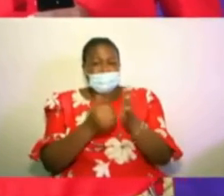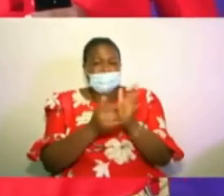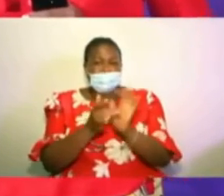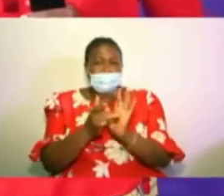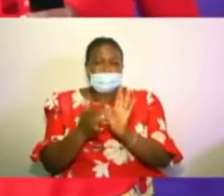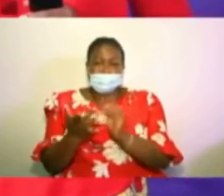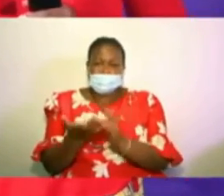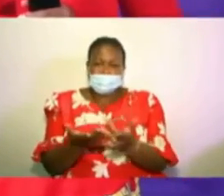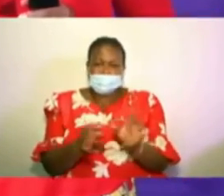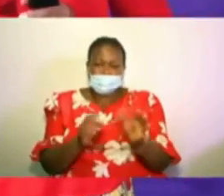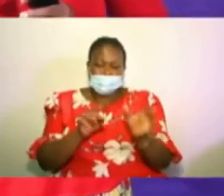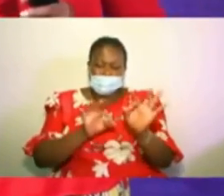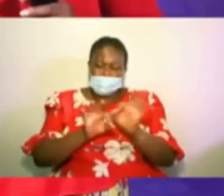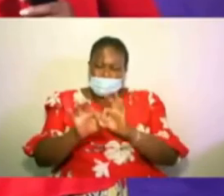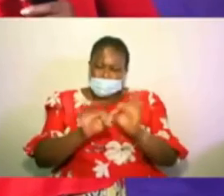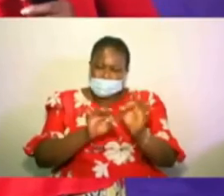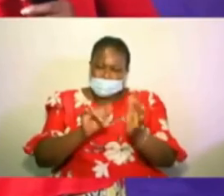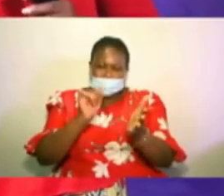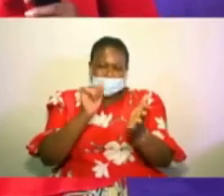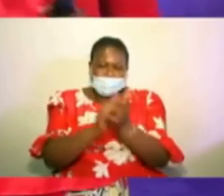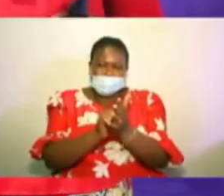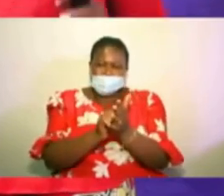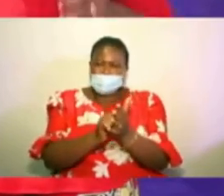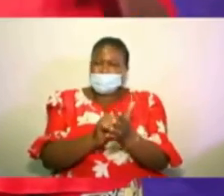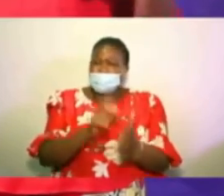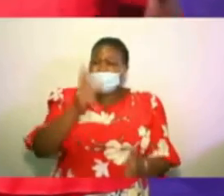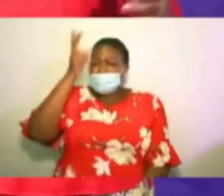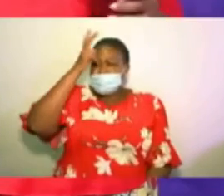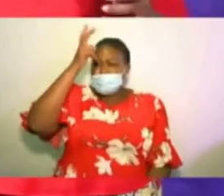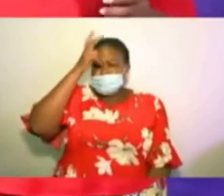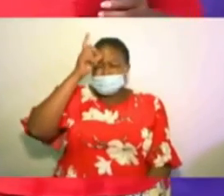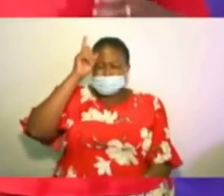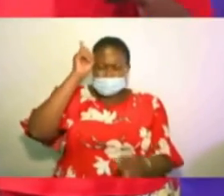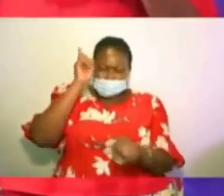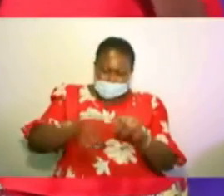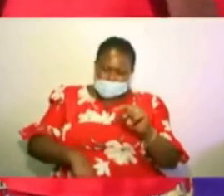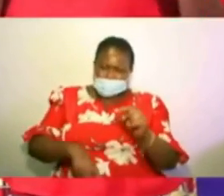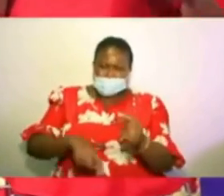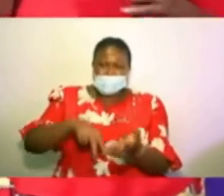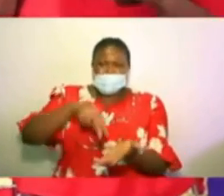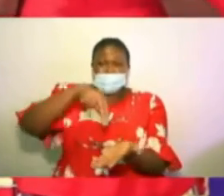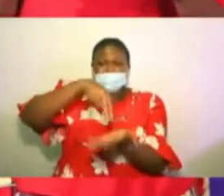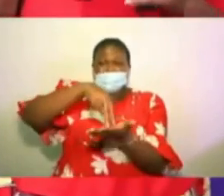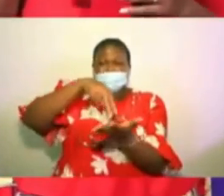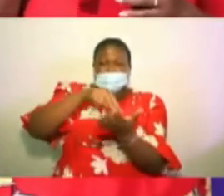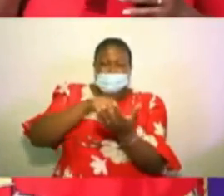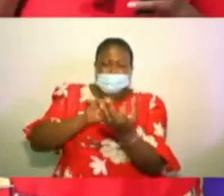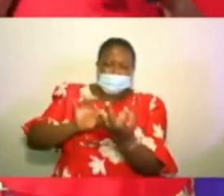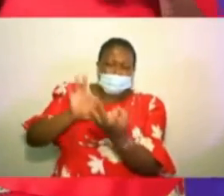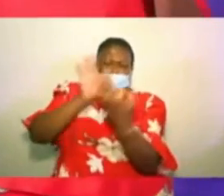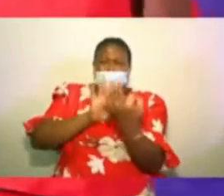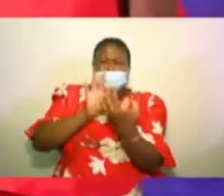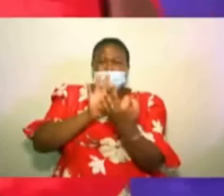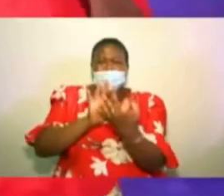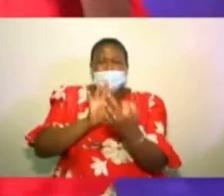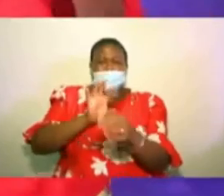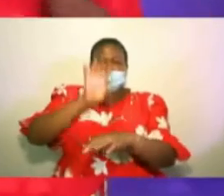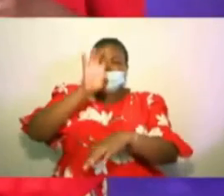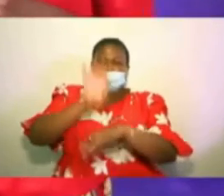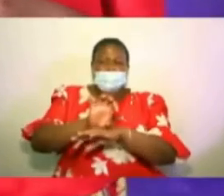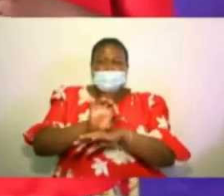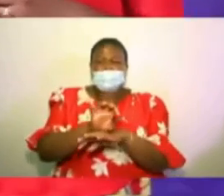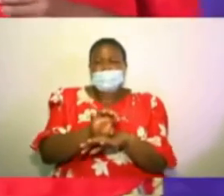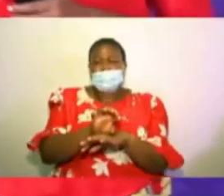of hell shall not be able to stand before it. Et donc certaines versions disent que les portes des enfers ne pourront pas se tenir